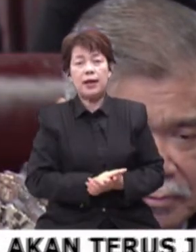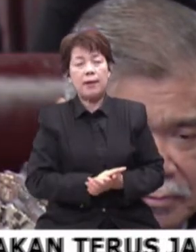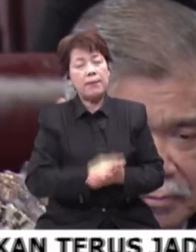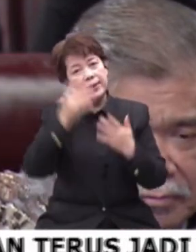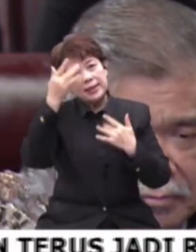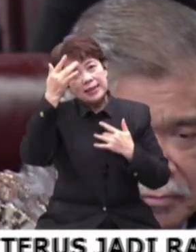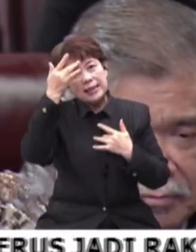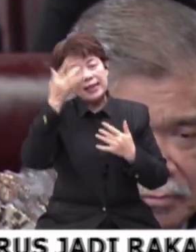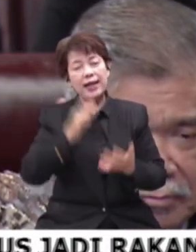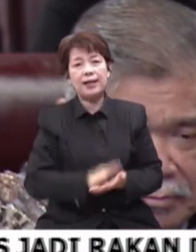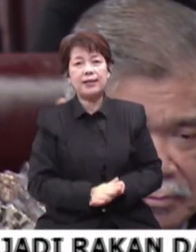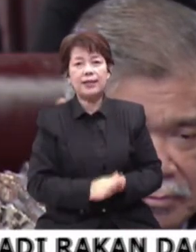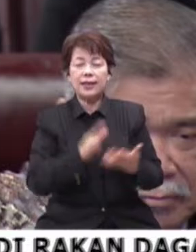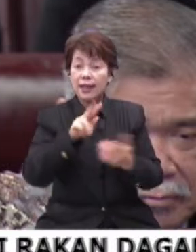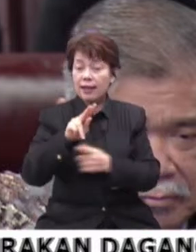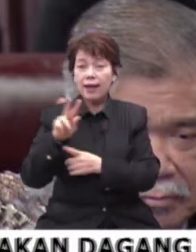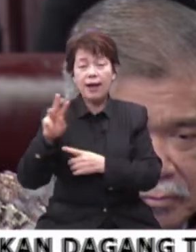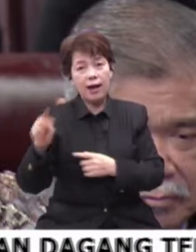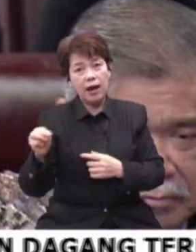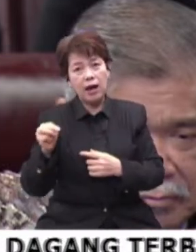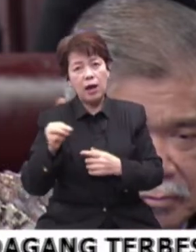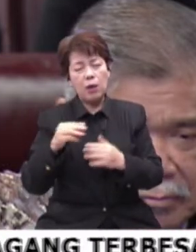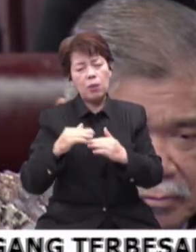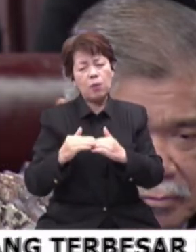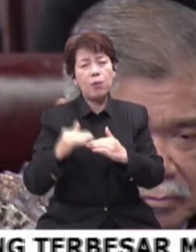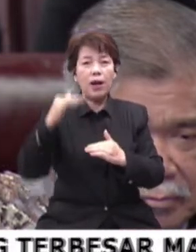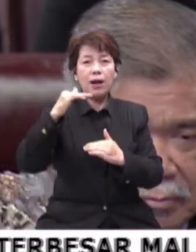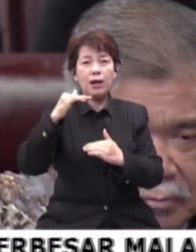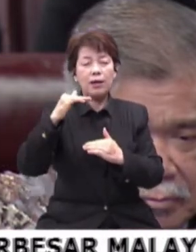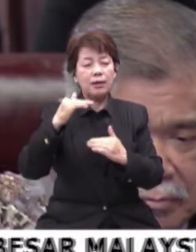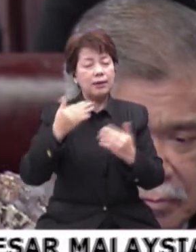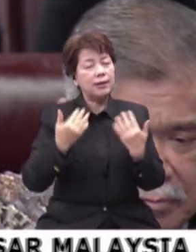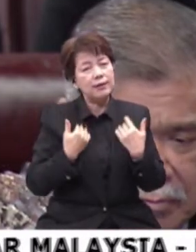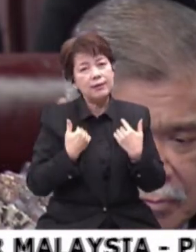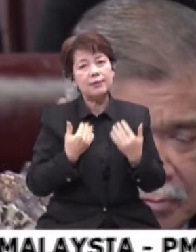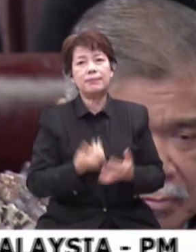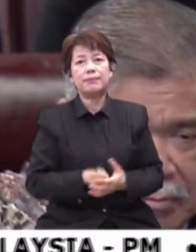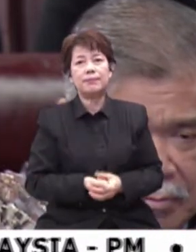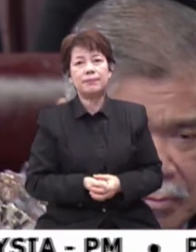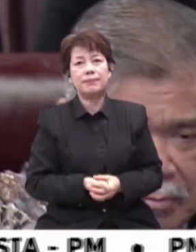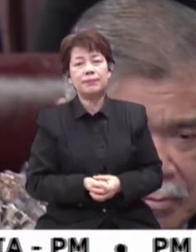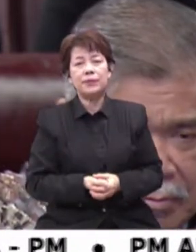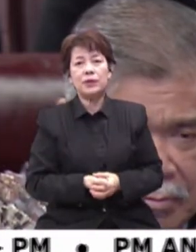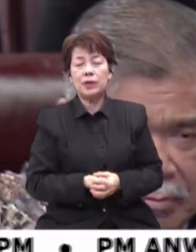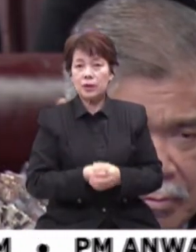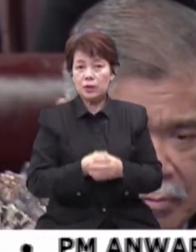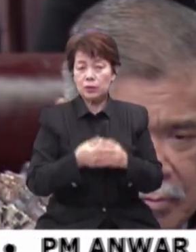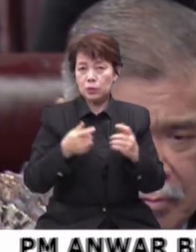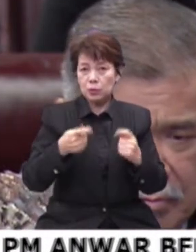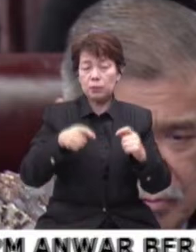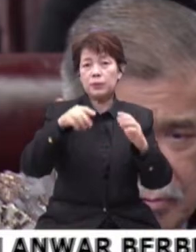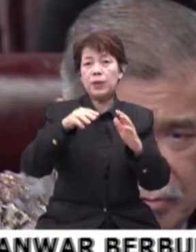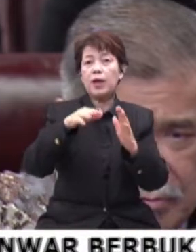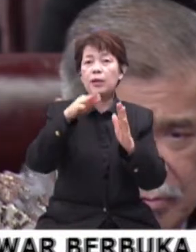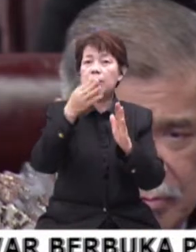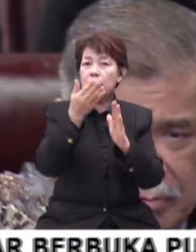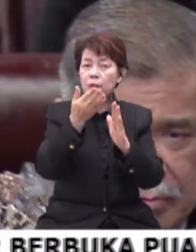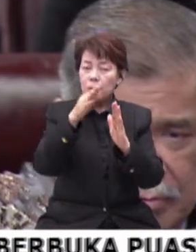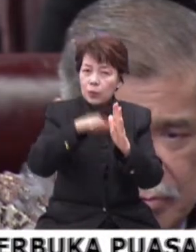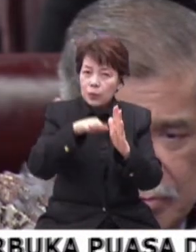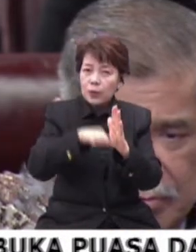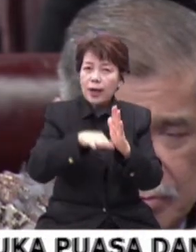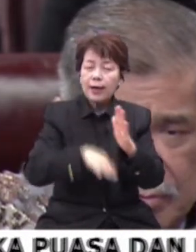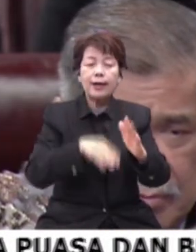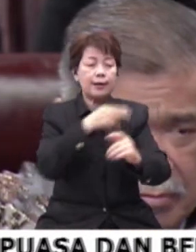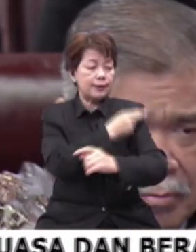di capacity sumbo yang sedih ada ya untuk mengurangkan kesesakan di hospita ini kita juga